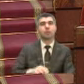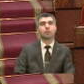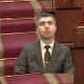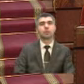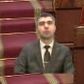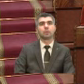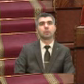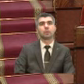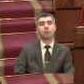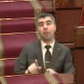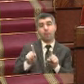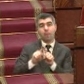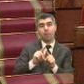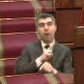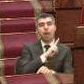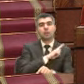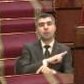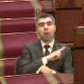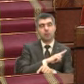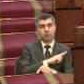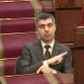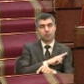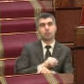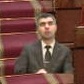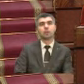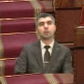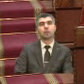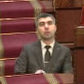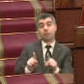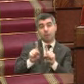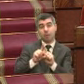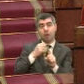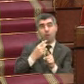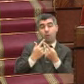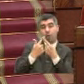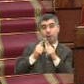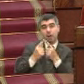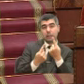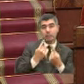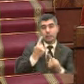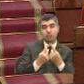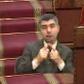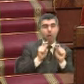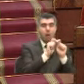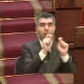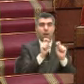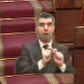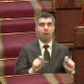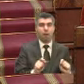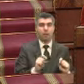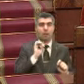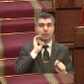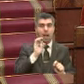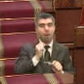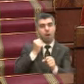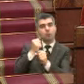بهيئة ديال التأمينات اللي قامت في إطار المؤسسات والاستقلالية الحقيقية ديال المؤسسات، قامت